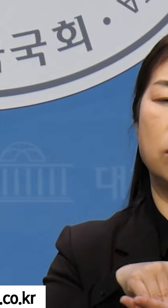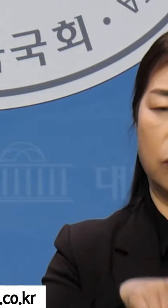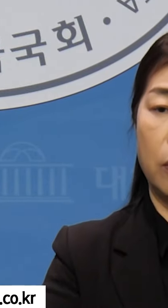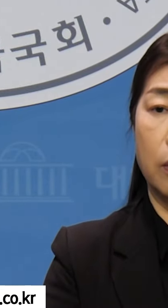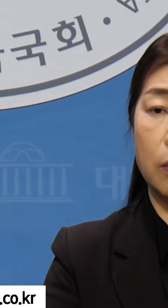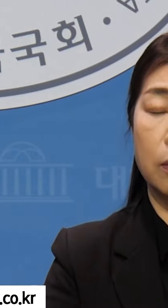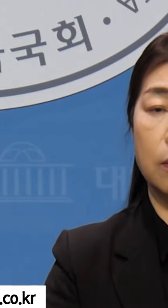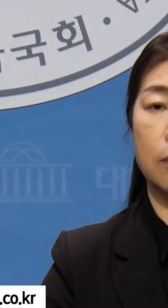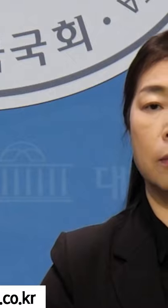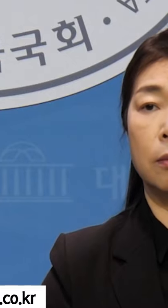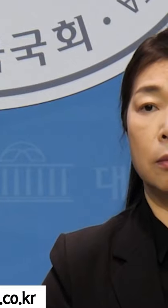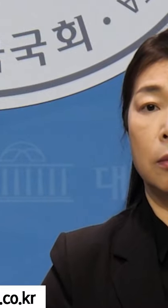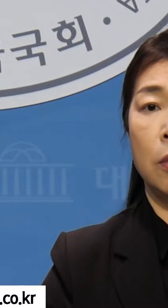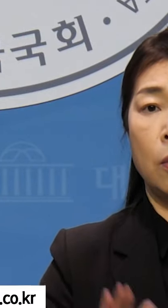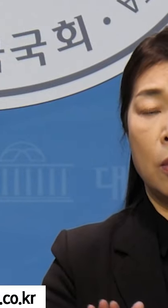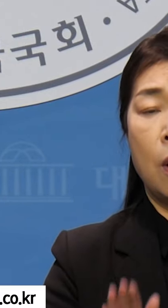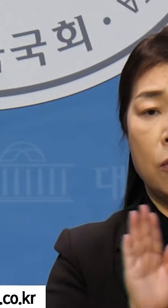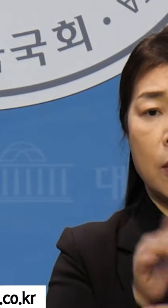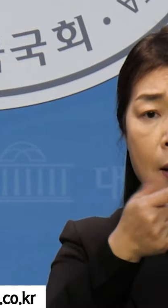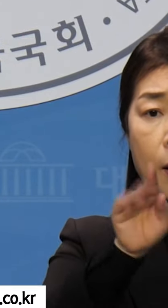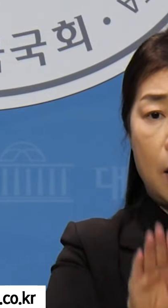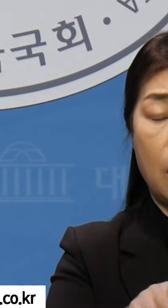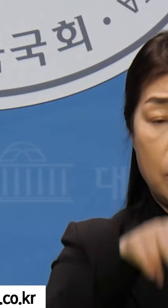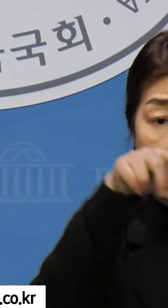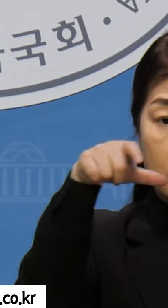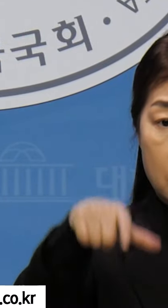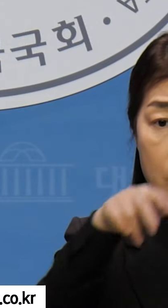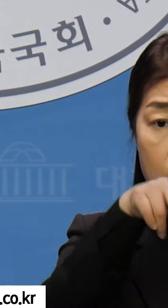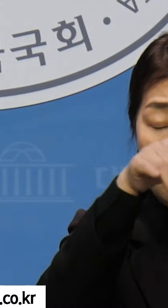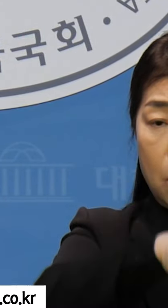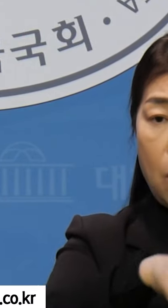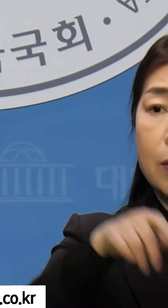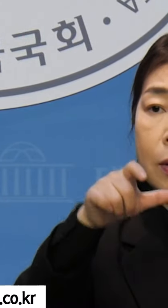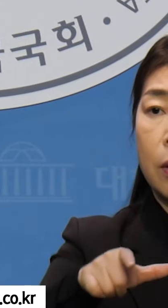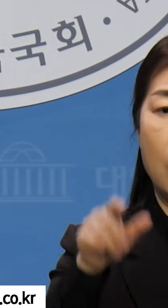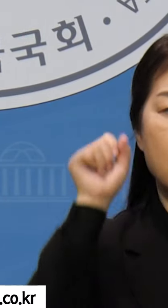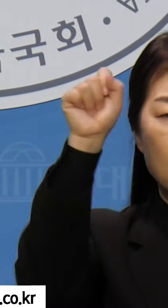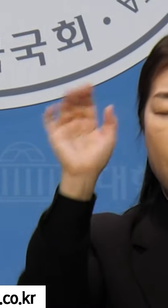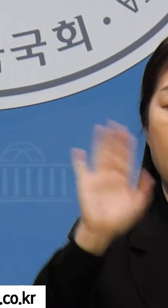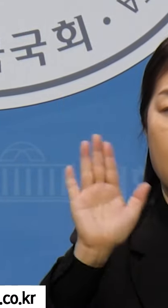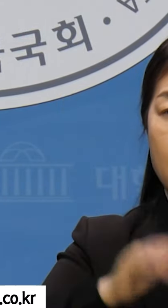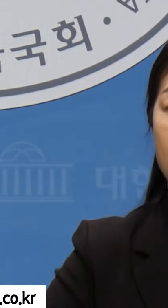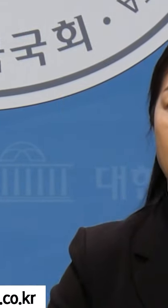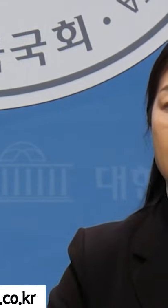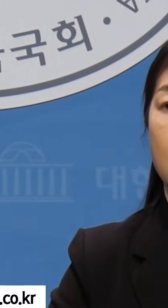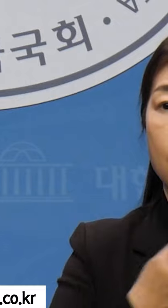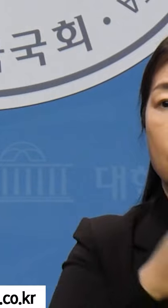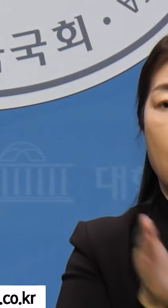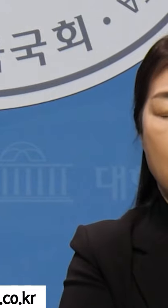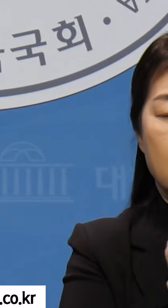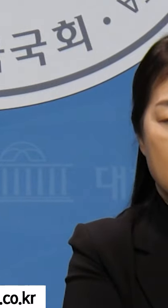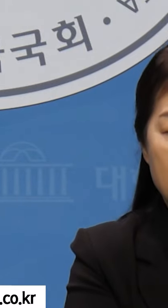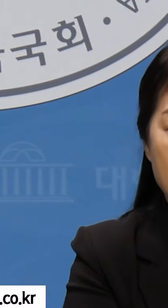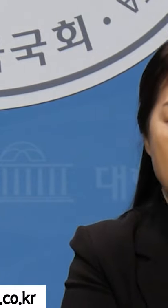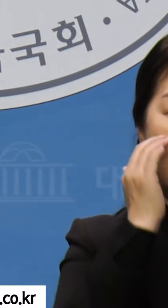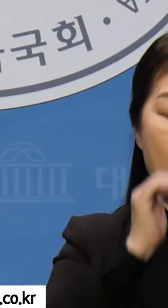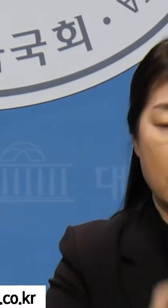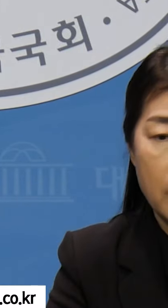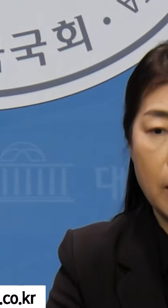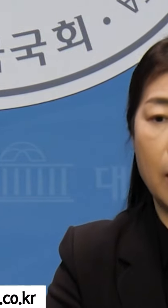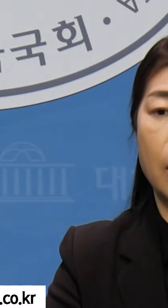분당갑 선거에 불출마합니다. 민주당 당직자로 시작해 지방의원, 청와대,